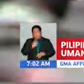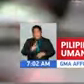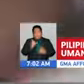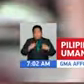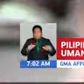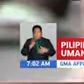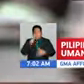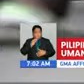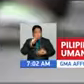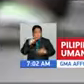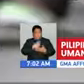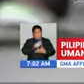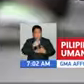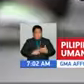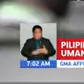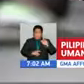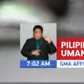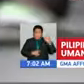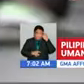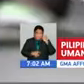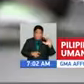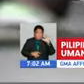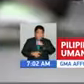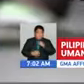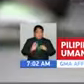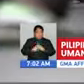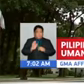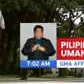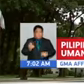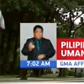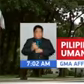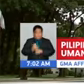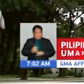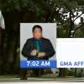nakapagbigay ang gobyerno ng sapat na suporta. Wala pang komento ang Malacanang tungkol dyan.